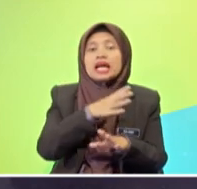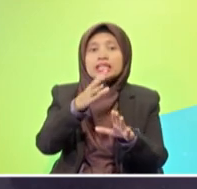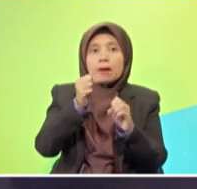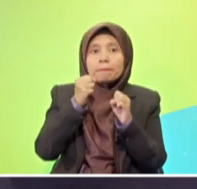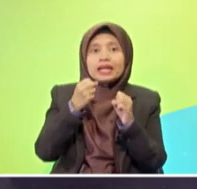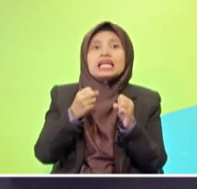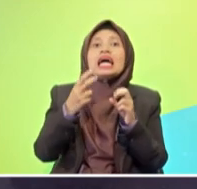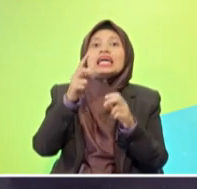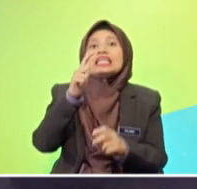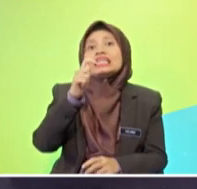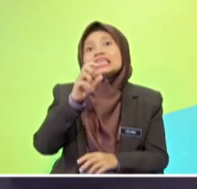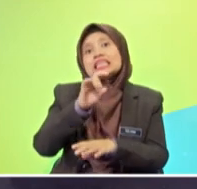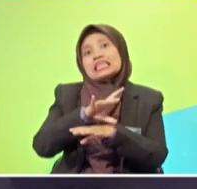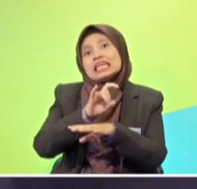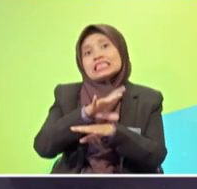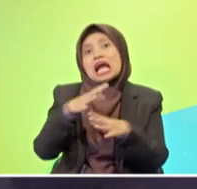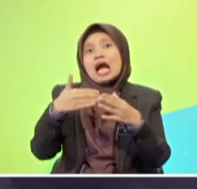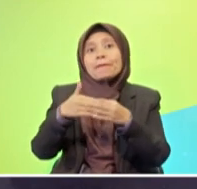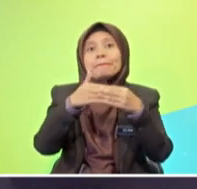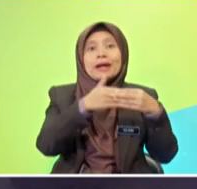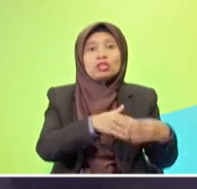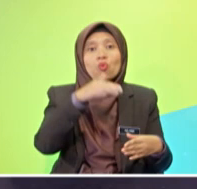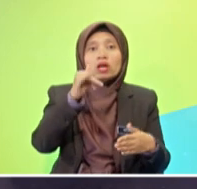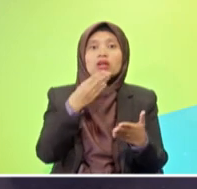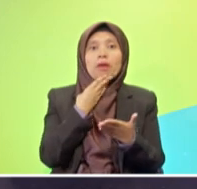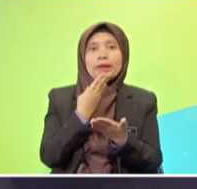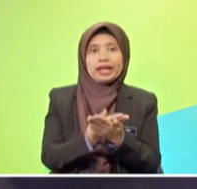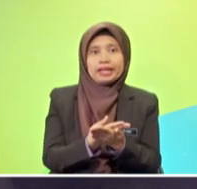daripada kisah-kisah kita pada hari ini tanya diucapkan